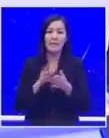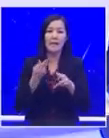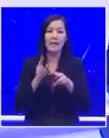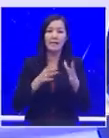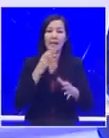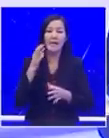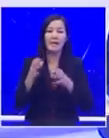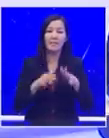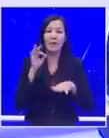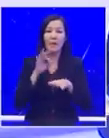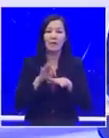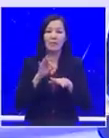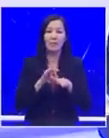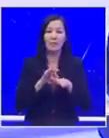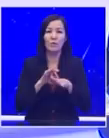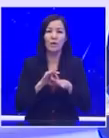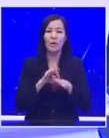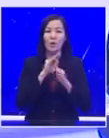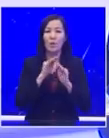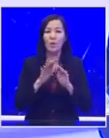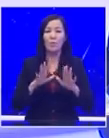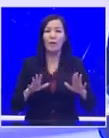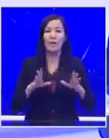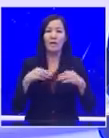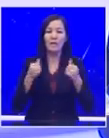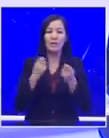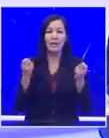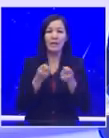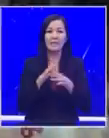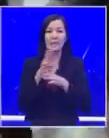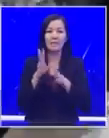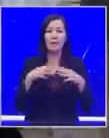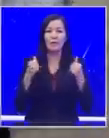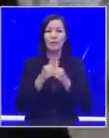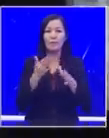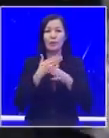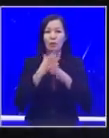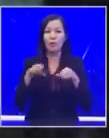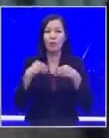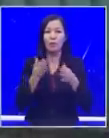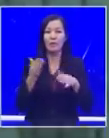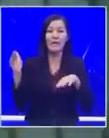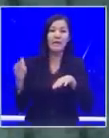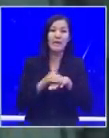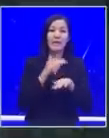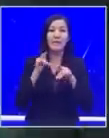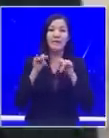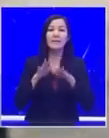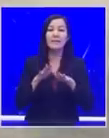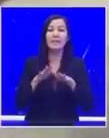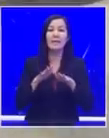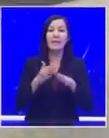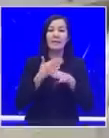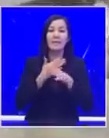әлемді әбігерге салған қазіргі індет тұсында көп балалы және аз қамтылған отбасыларға көмек қолын созды. Игі іске